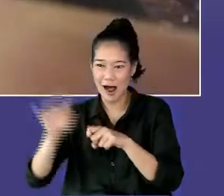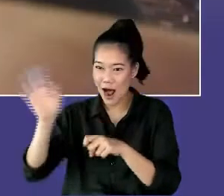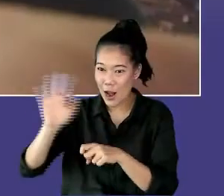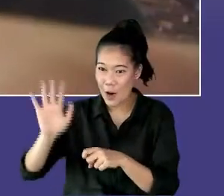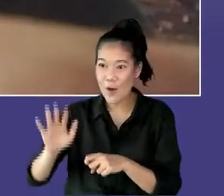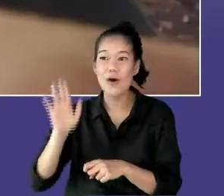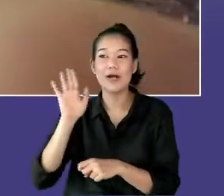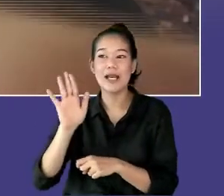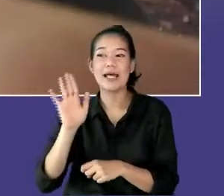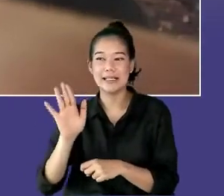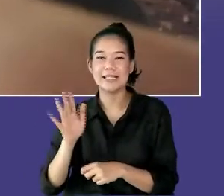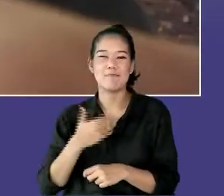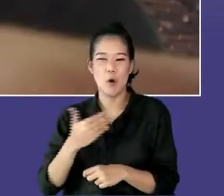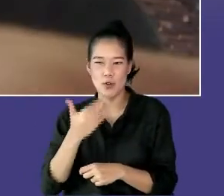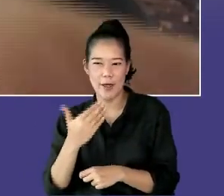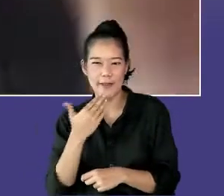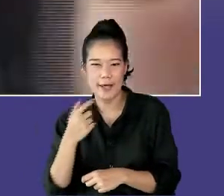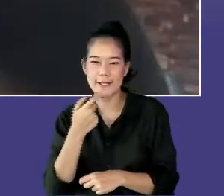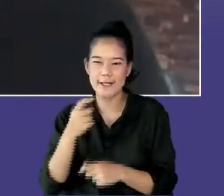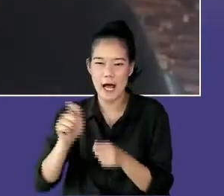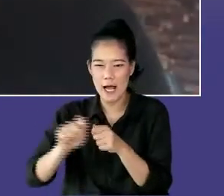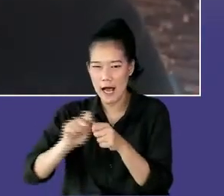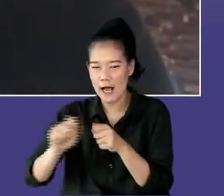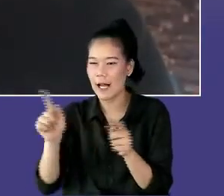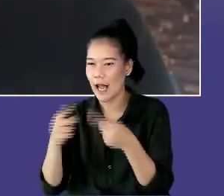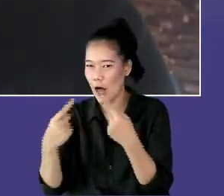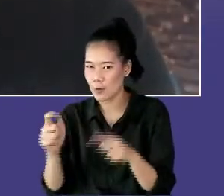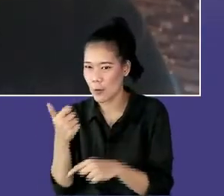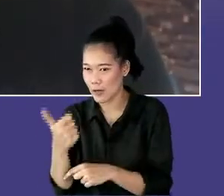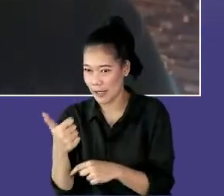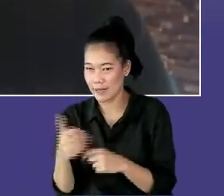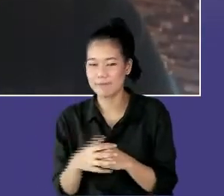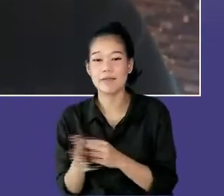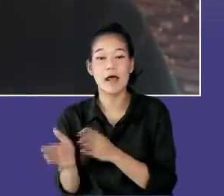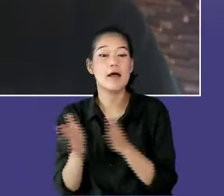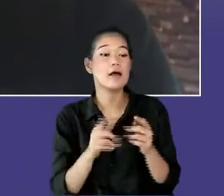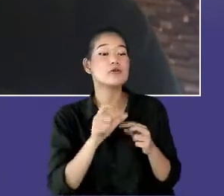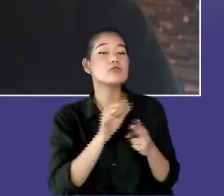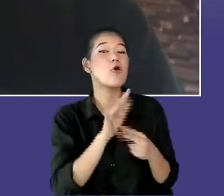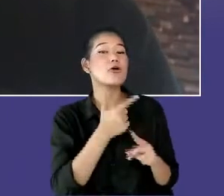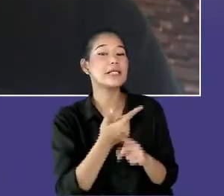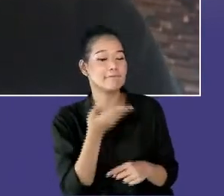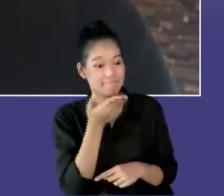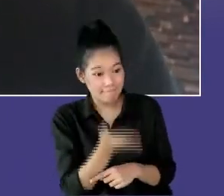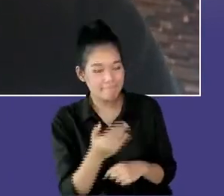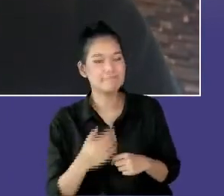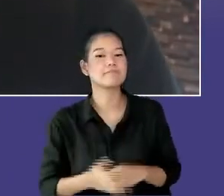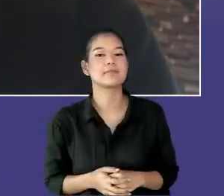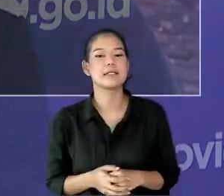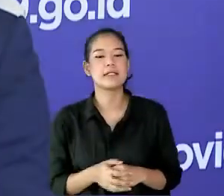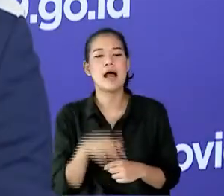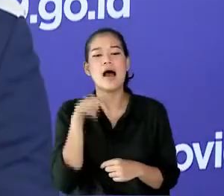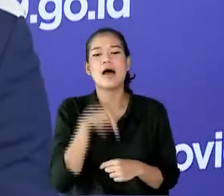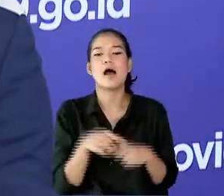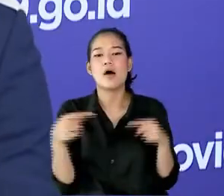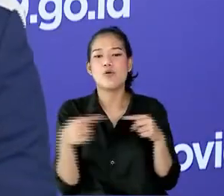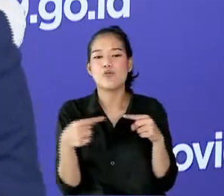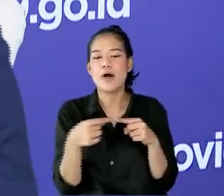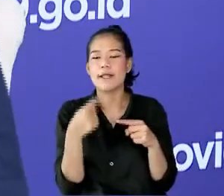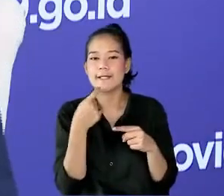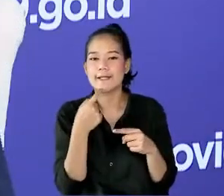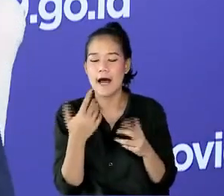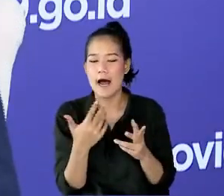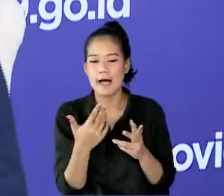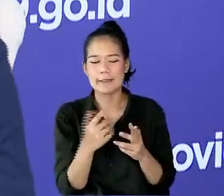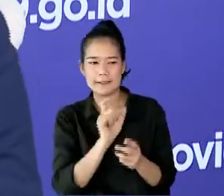tanya soal cipta-mencipta lagu ya, tapi saya masih mau tanya lagi ke Mas Oni ini. Sekarang ini berkaitan dengan